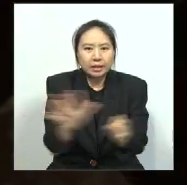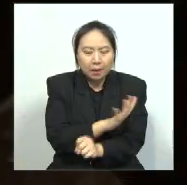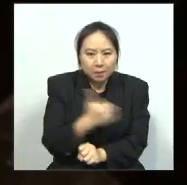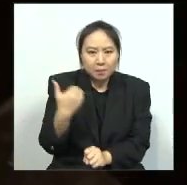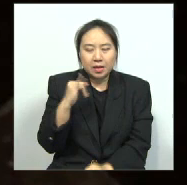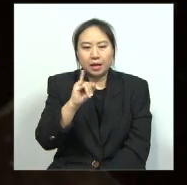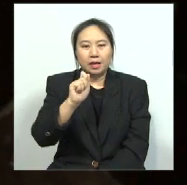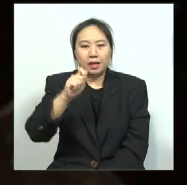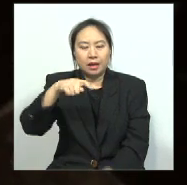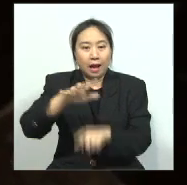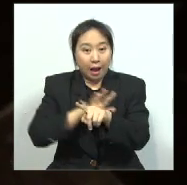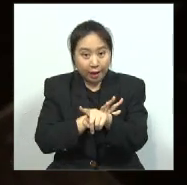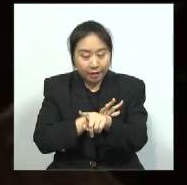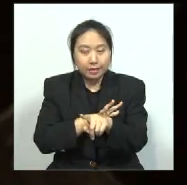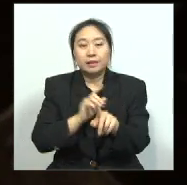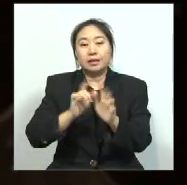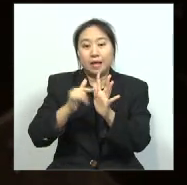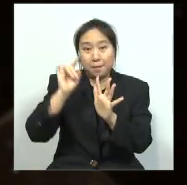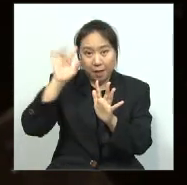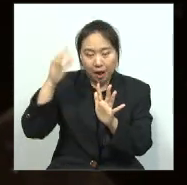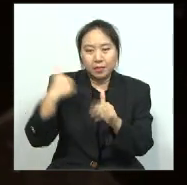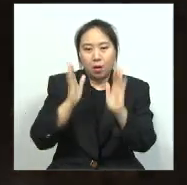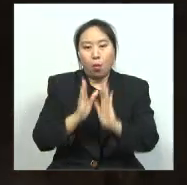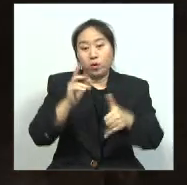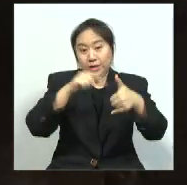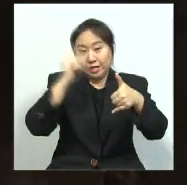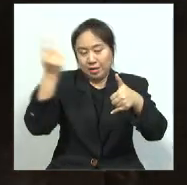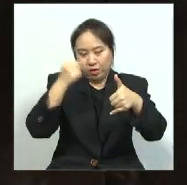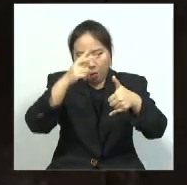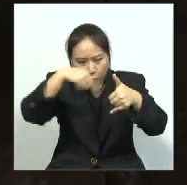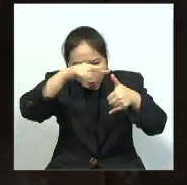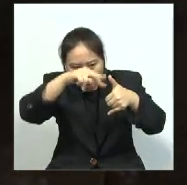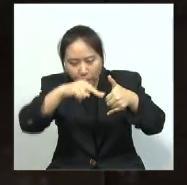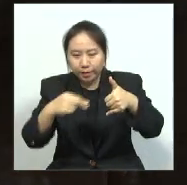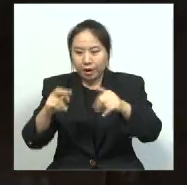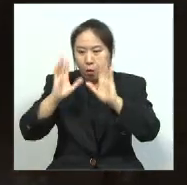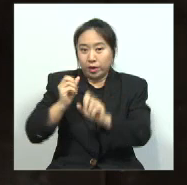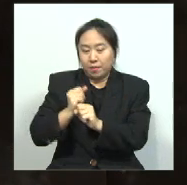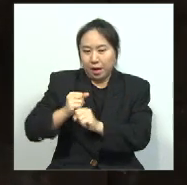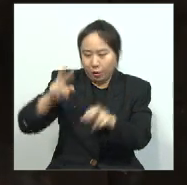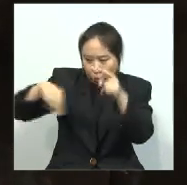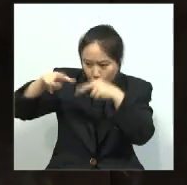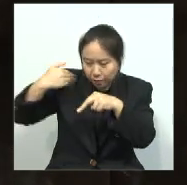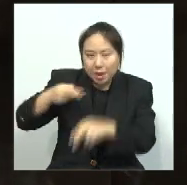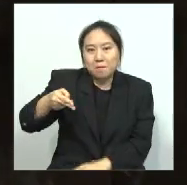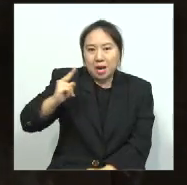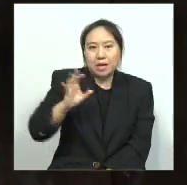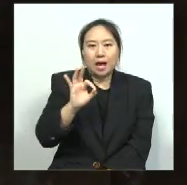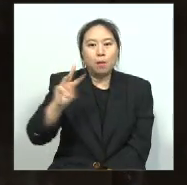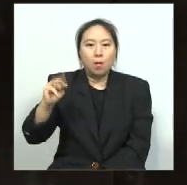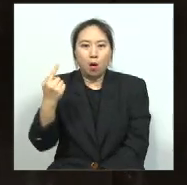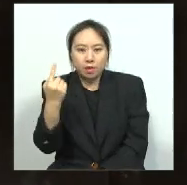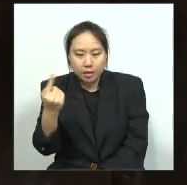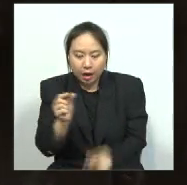ราดมีทั้งไอซ์ทั้งเคตามีนซึ่งจากการตรวจค้นตัวนักท่องเที่ยวและพนักงานร้านเนี่ยนะฮะพบอาวุธปืนขนาด9มม1กระบอก